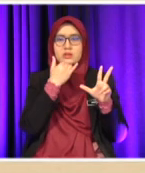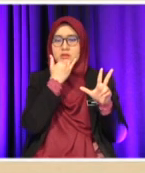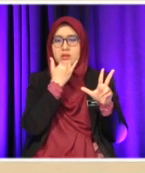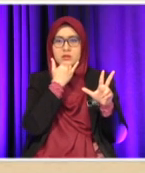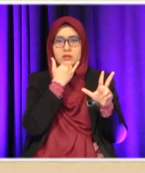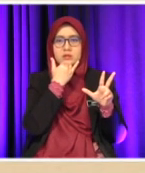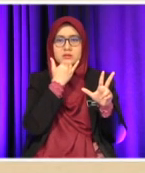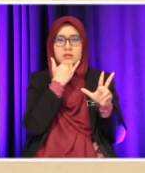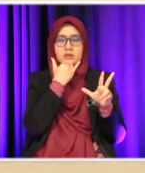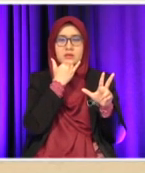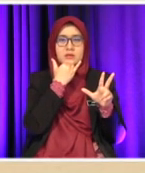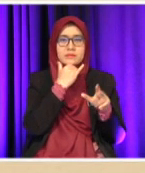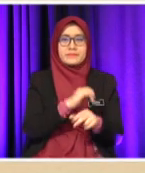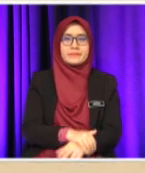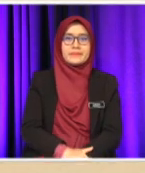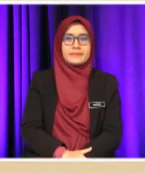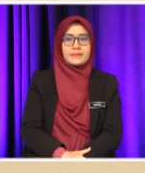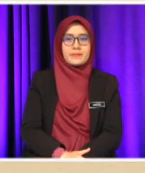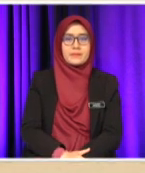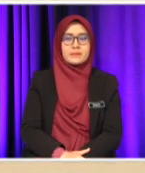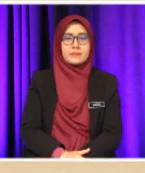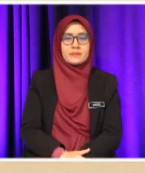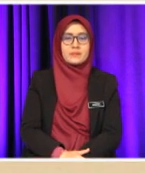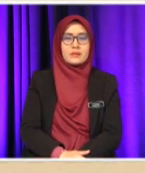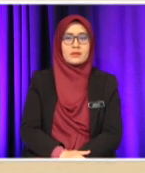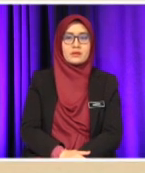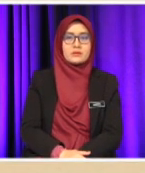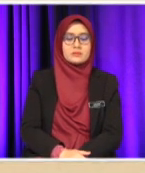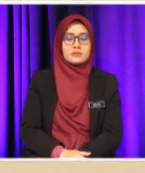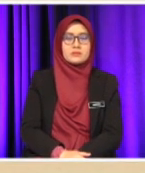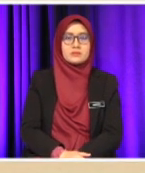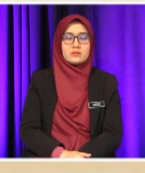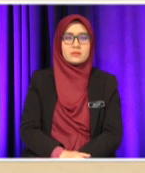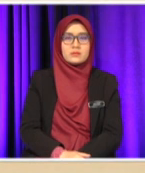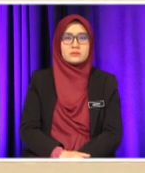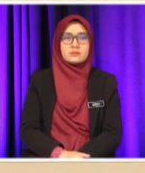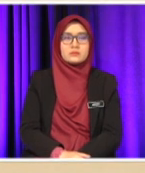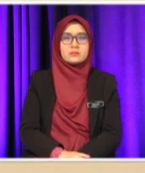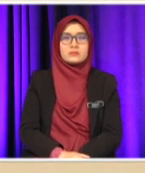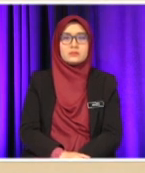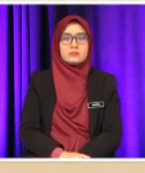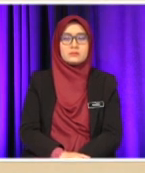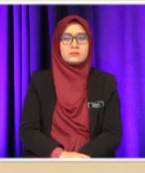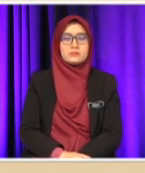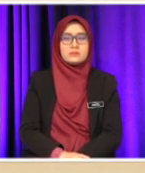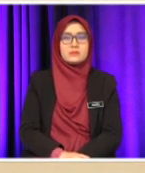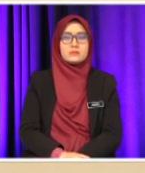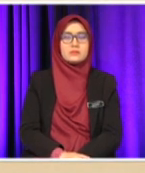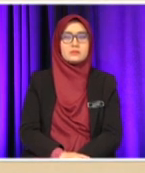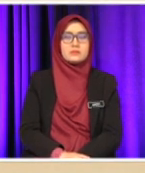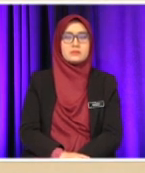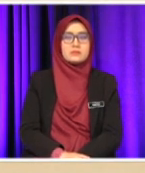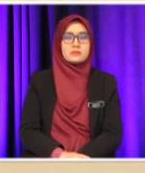ataupun Ice Nah untuk turunkan suhu eh oke yang ini ada tentu salah dan